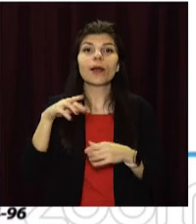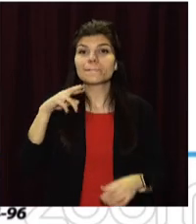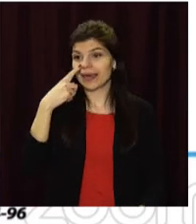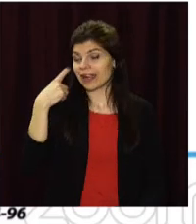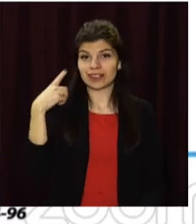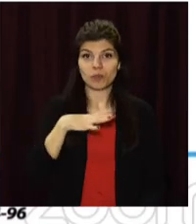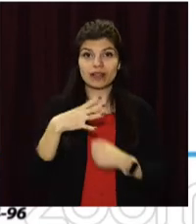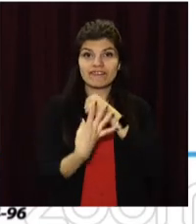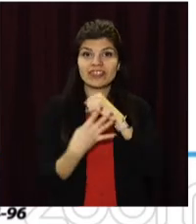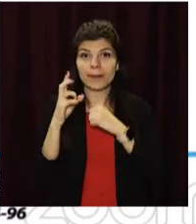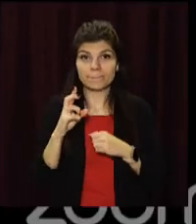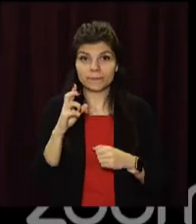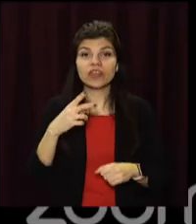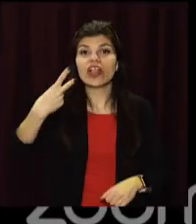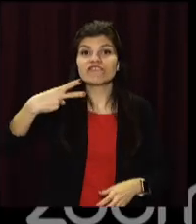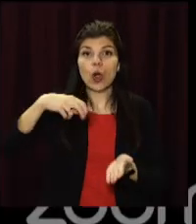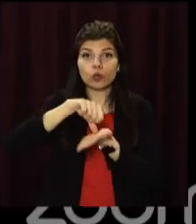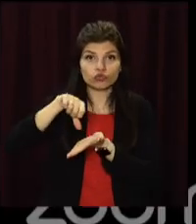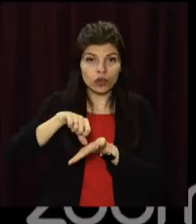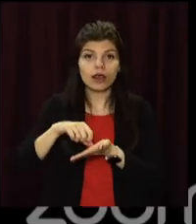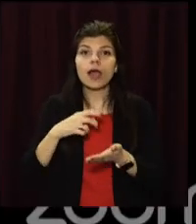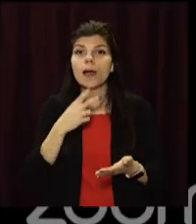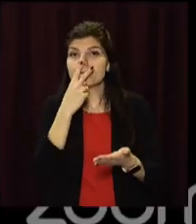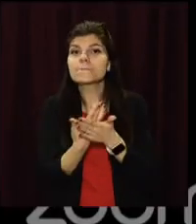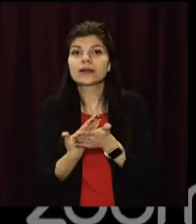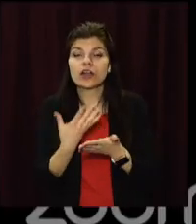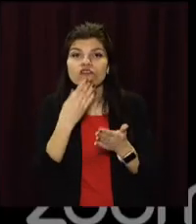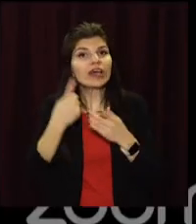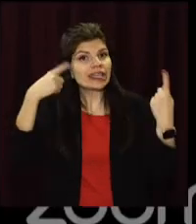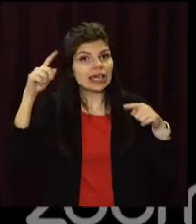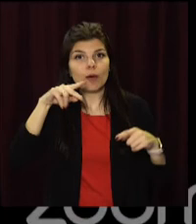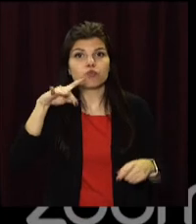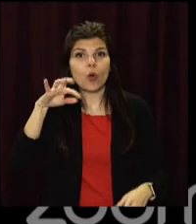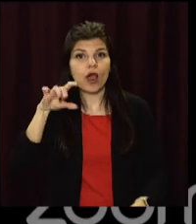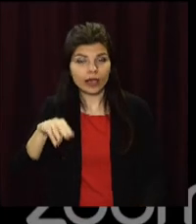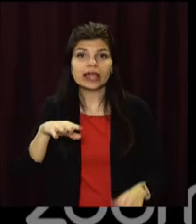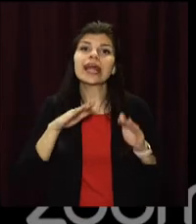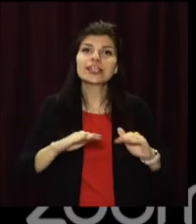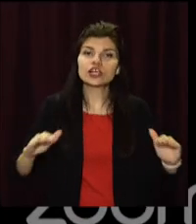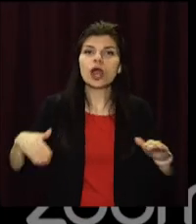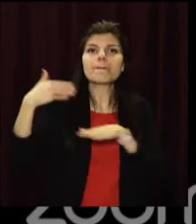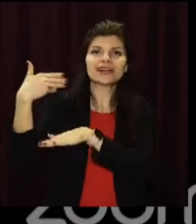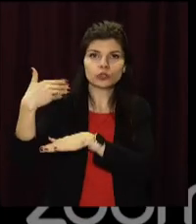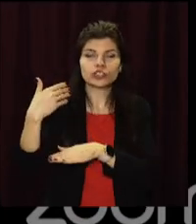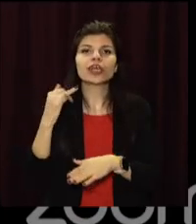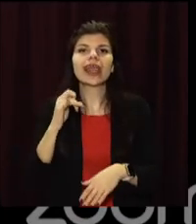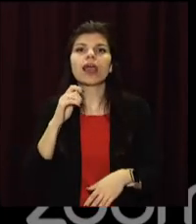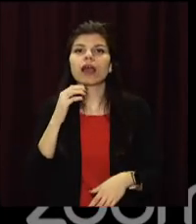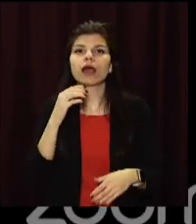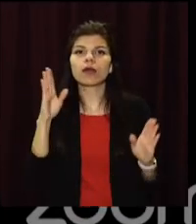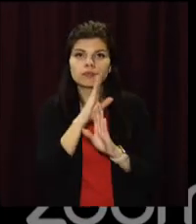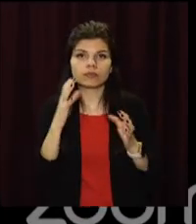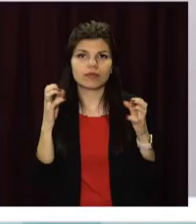березня. 20 учасників презентували власні проєкти, серед яких дитячі, патріотичні та